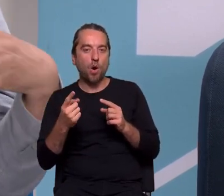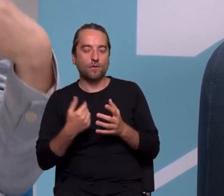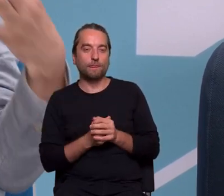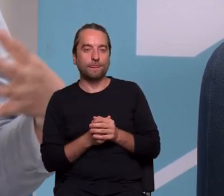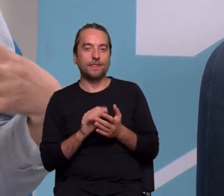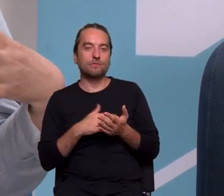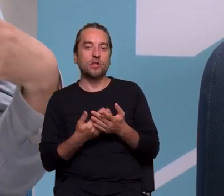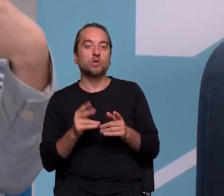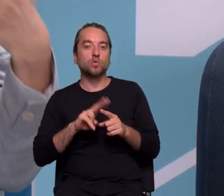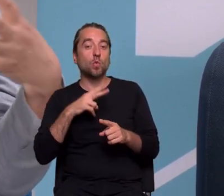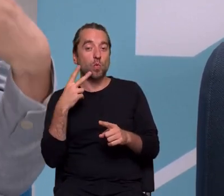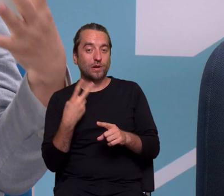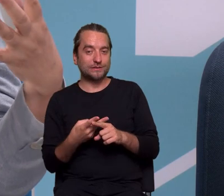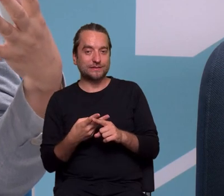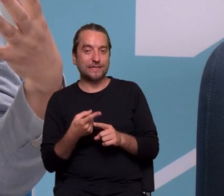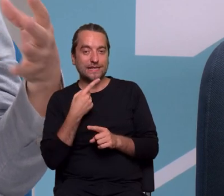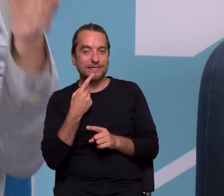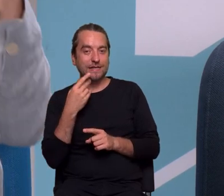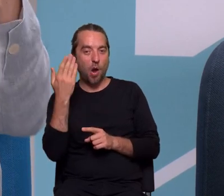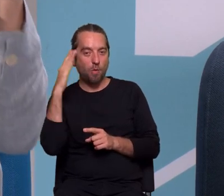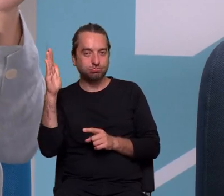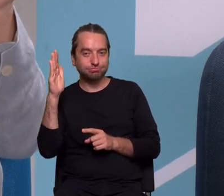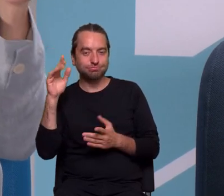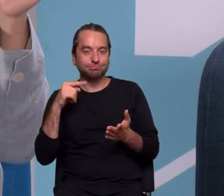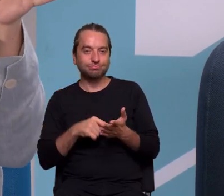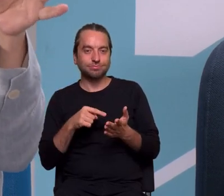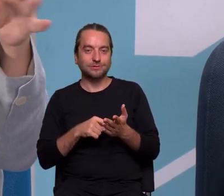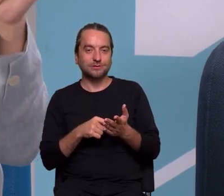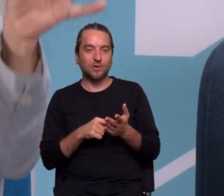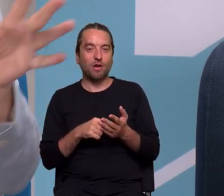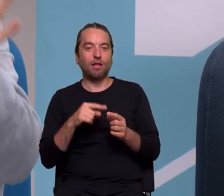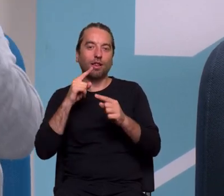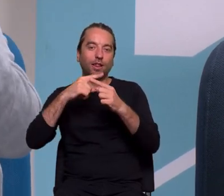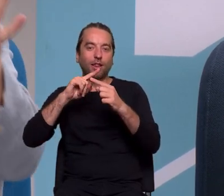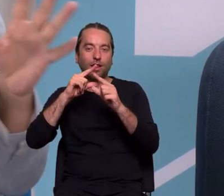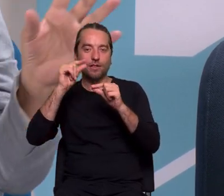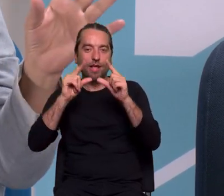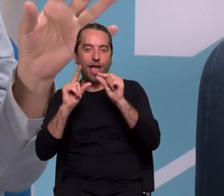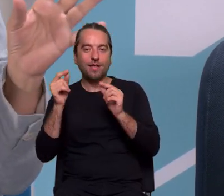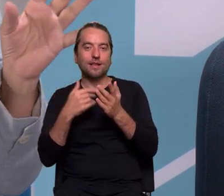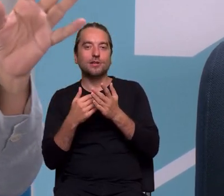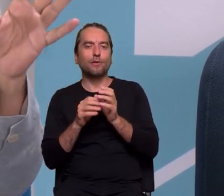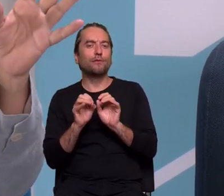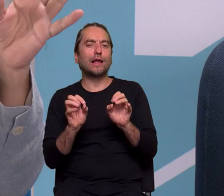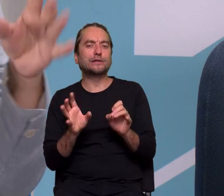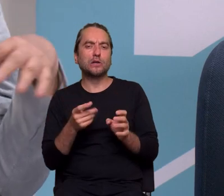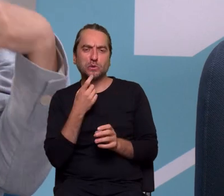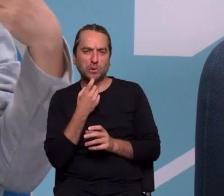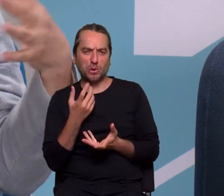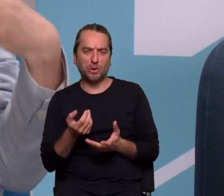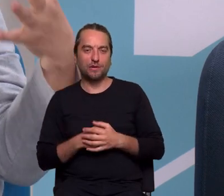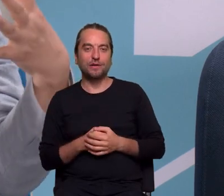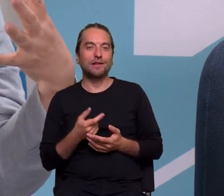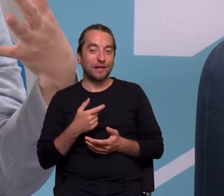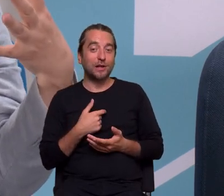jest tłumaczone na języki obce, to zwykle jest opatrzone gwiazdką, prawda, i tłumaczone, co znaczy poniemieckie.